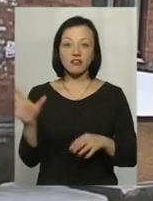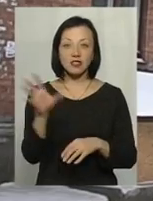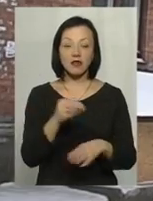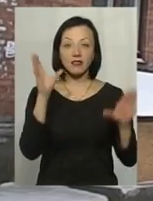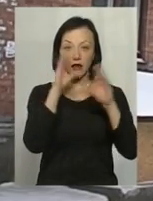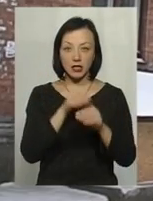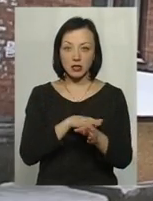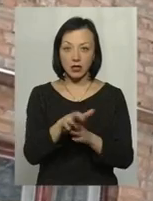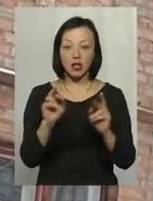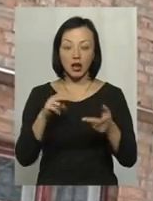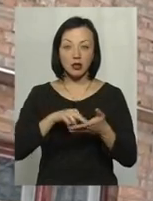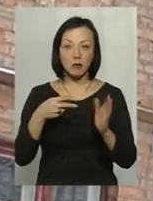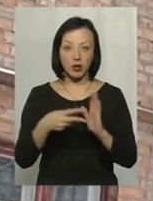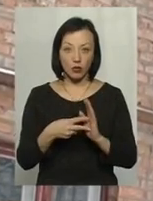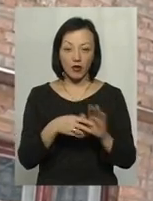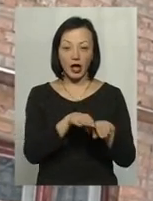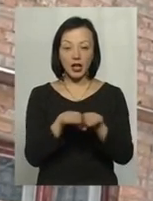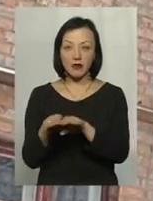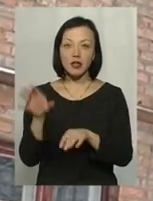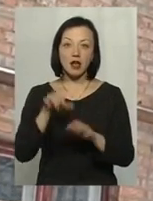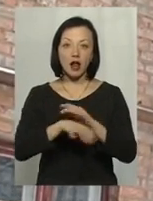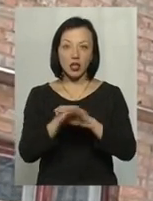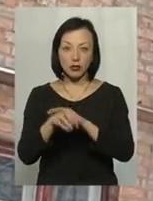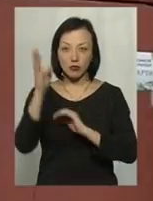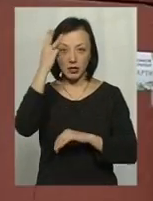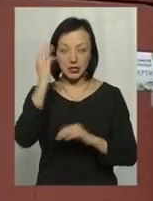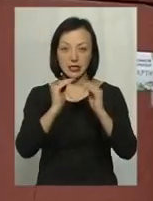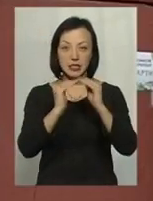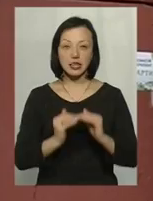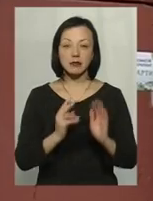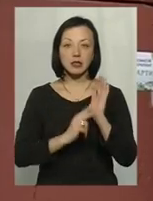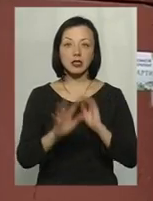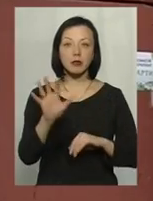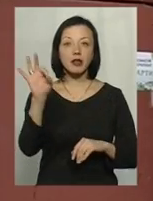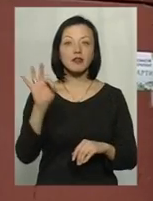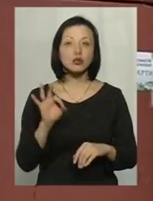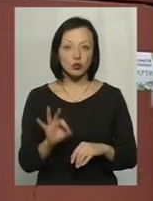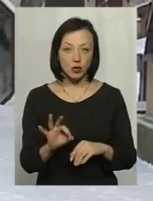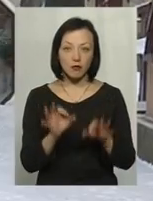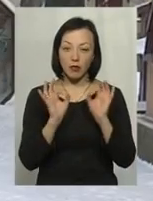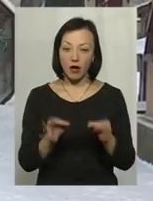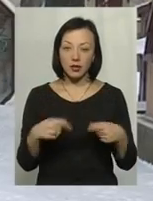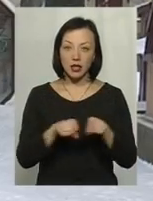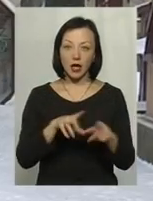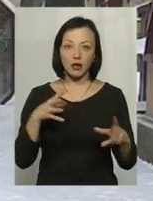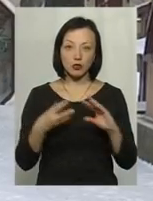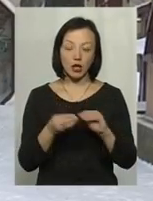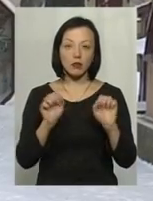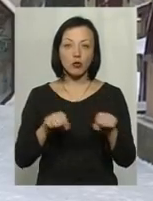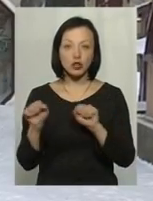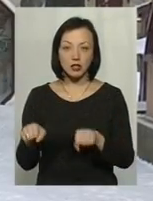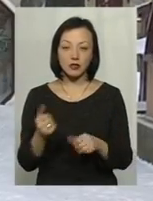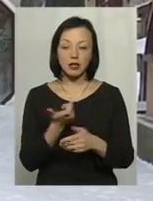вдасться реалізувати як заплановано, то рівень крадіжок у Хмельницькому знизиться на 75%. Щоправда, такі результати можливі